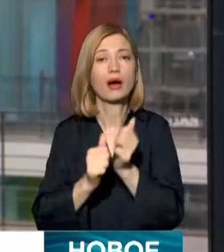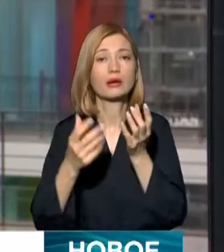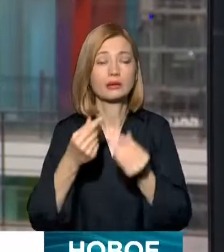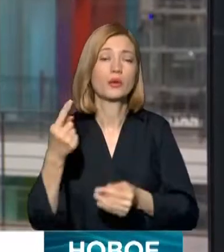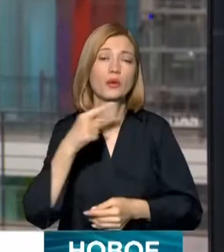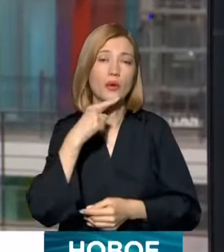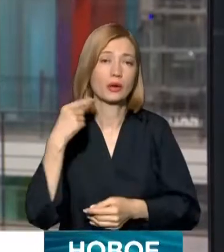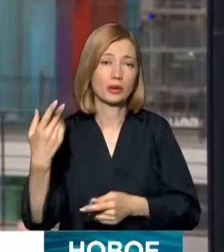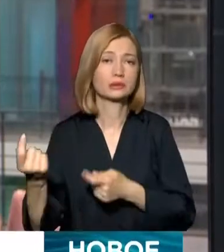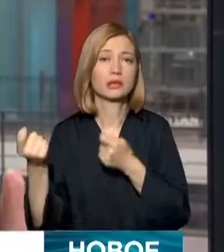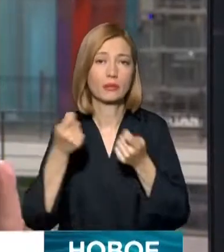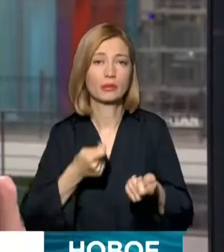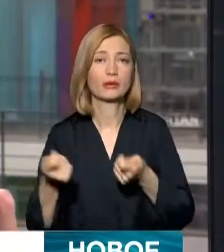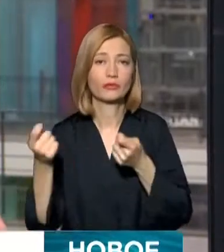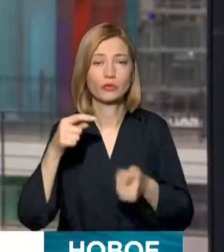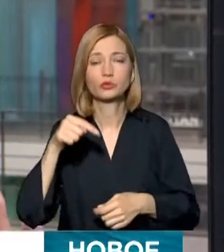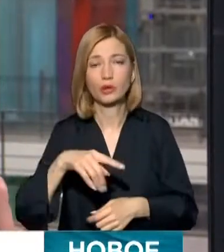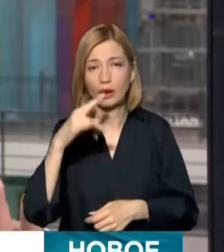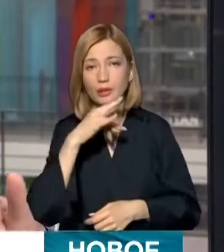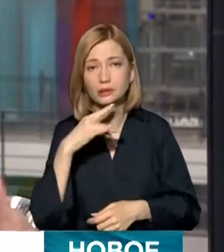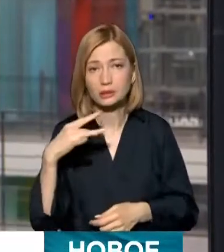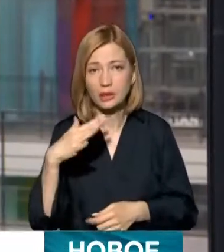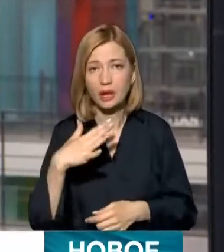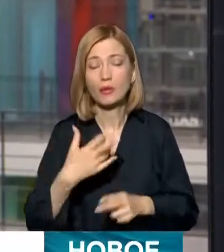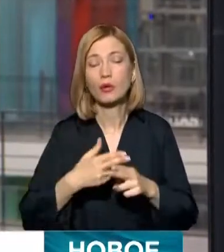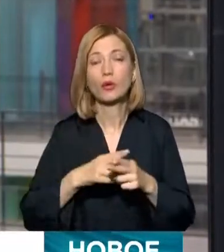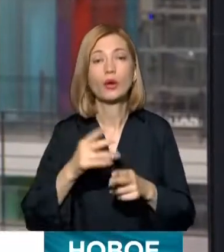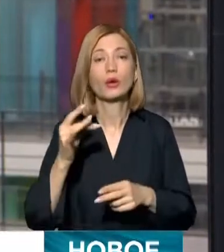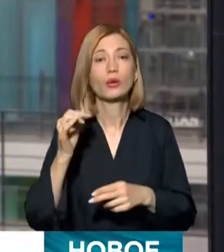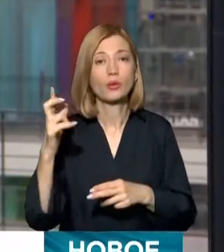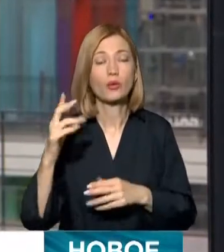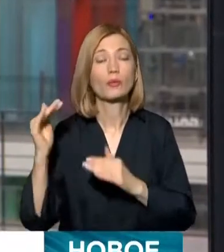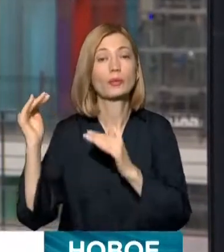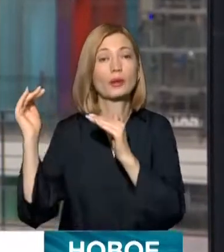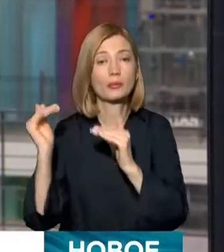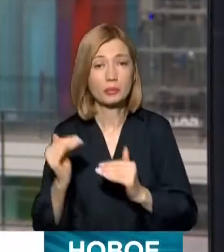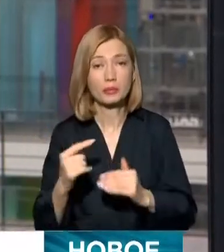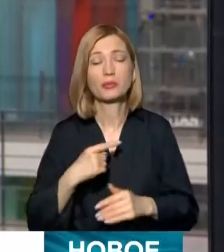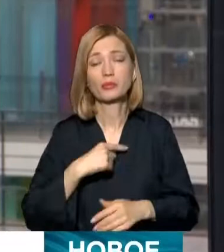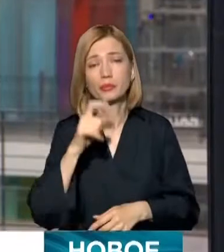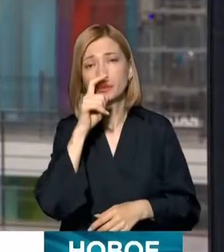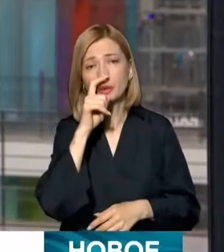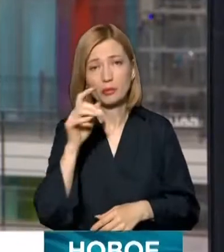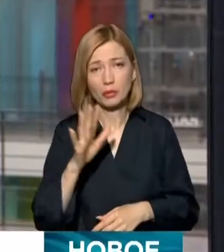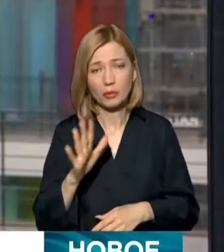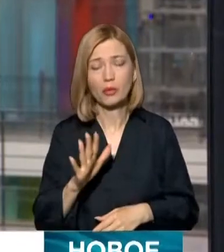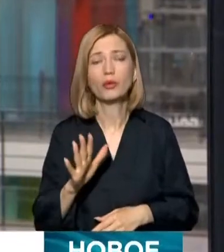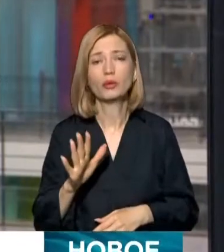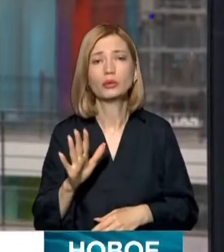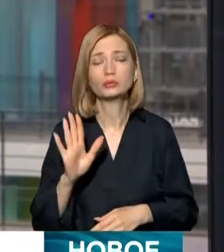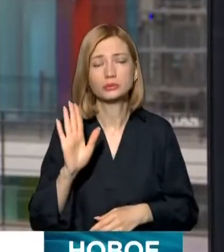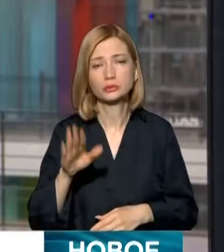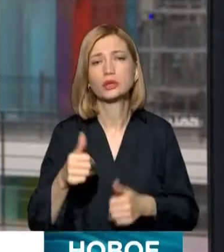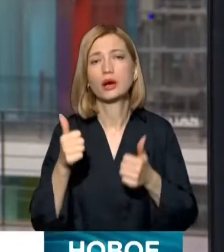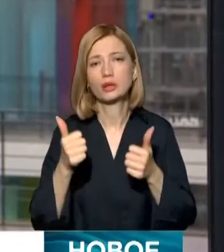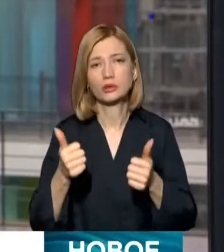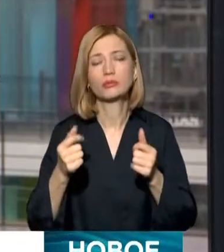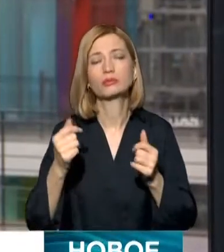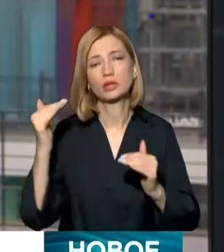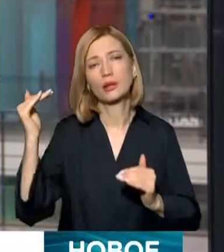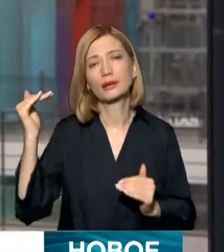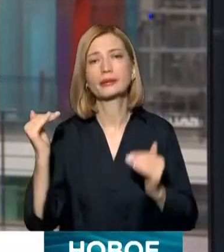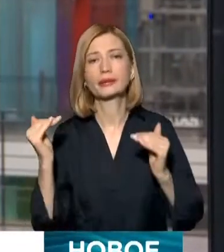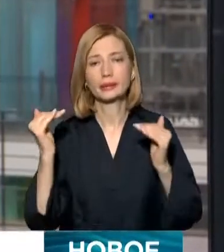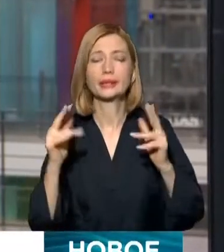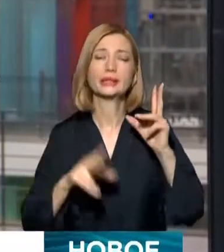из России. Поэтому ослабление сегодняшнего рубля, оно на самом деле для нас неплохо, оно приводит к более я надеюсь,